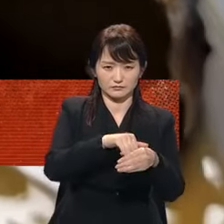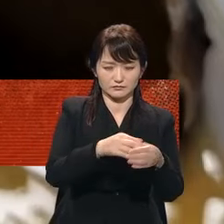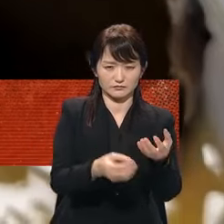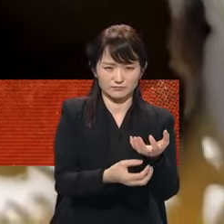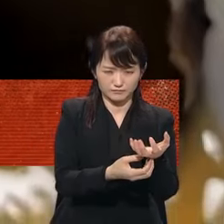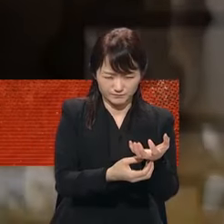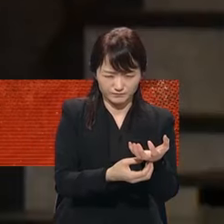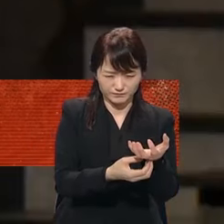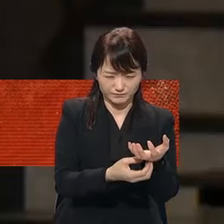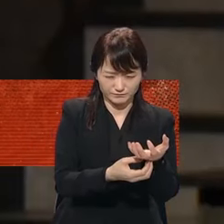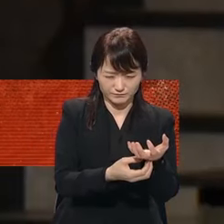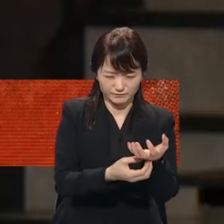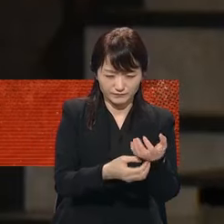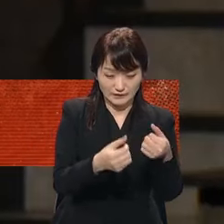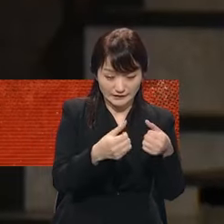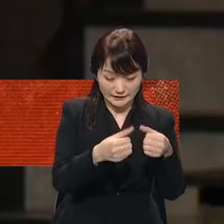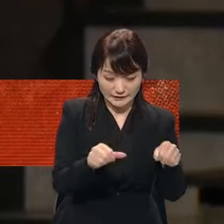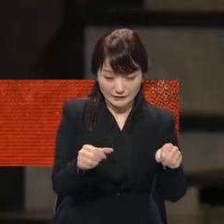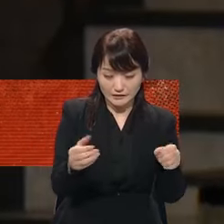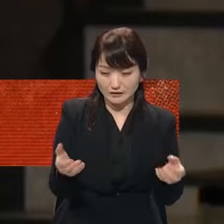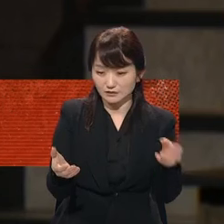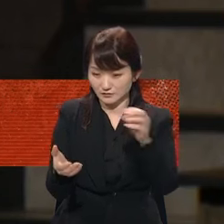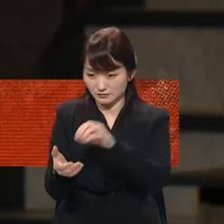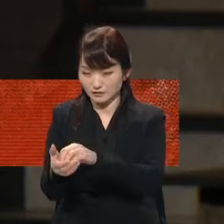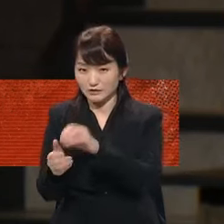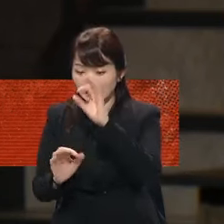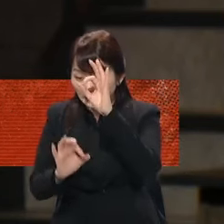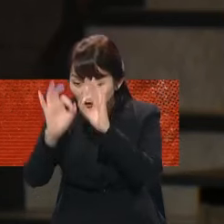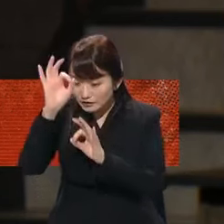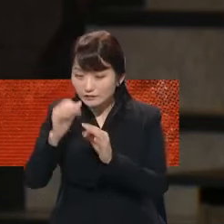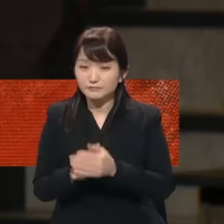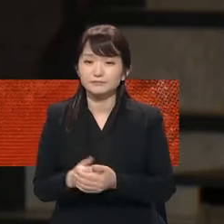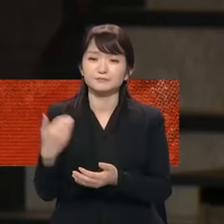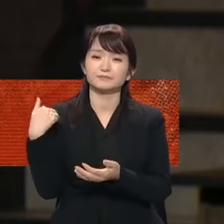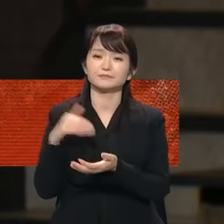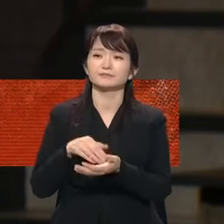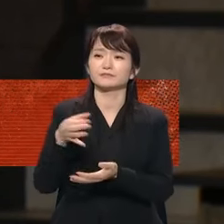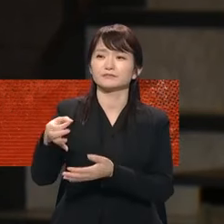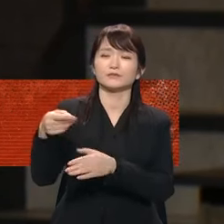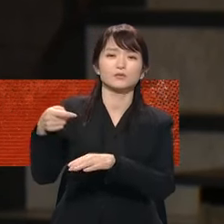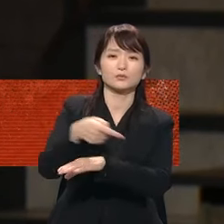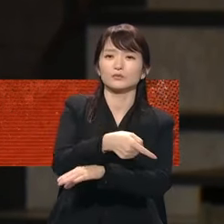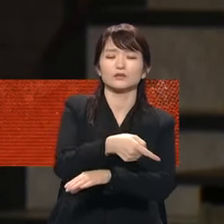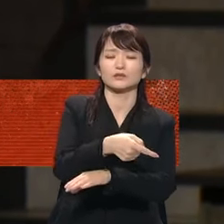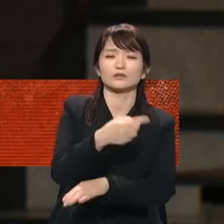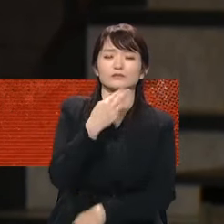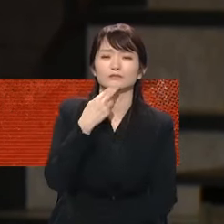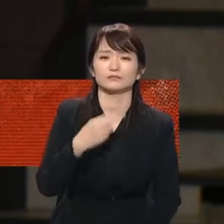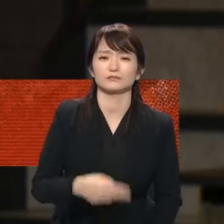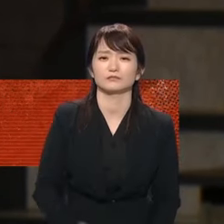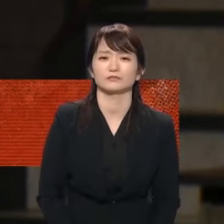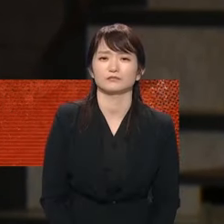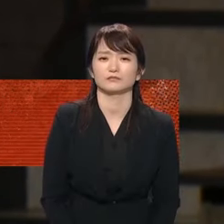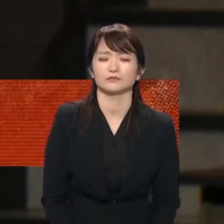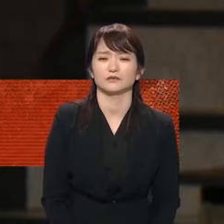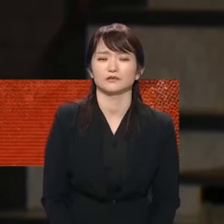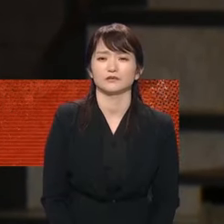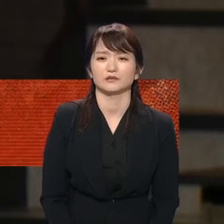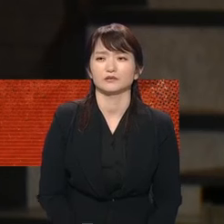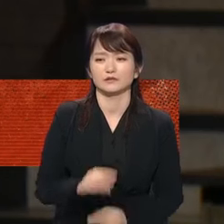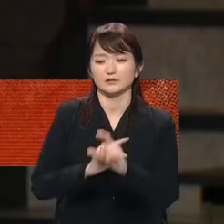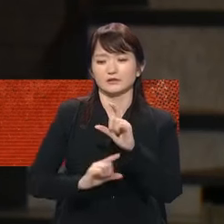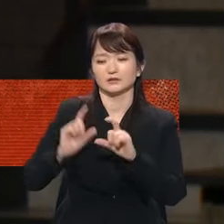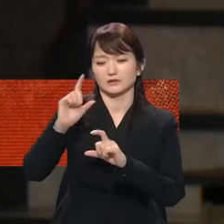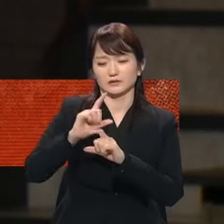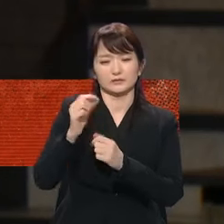들어간 것 같은데 실수다 이걸 인정을 했습니다. 그리고 이제 환불 이외에는 추가적으로 할 것은 없고 그리고 더 이상 설명할